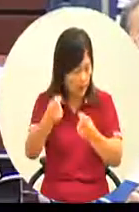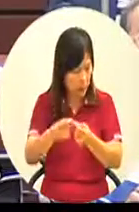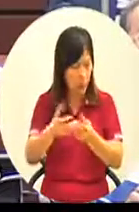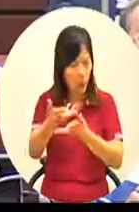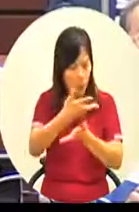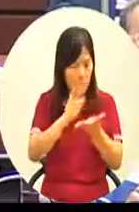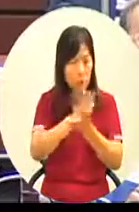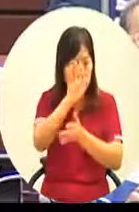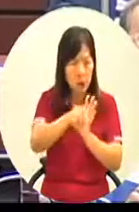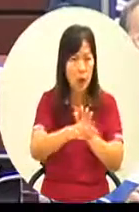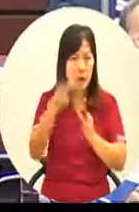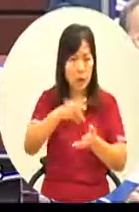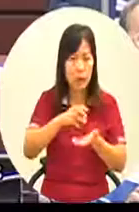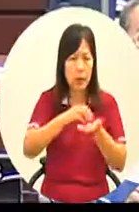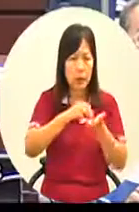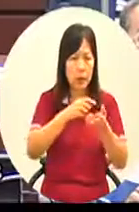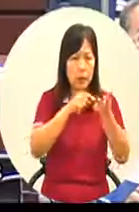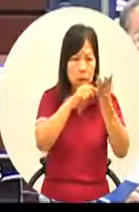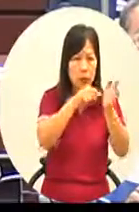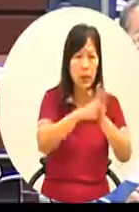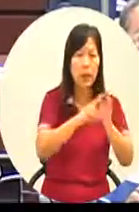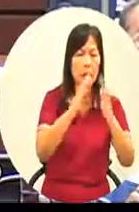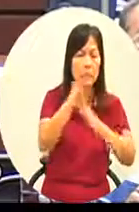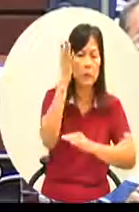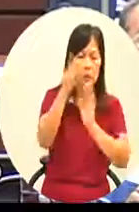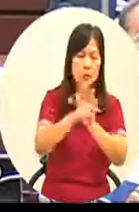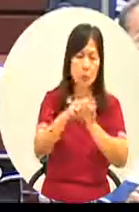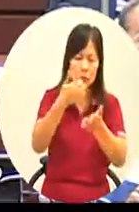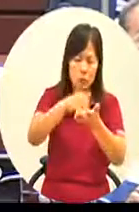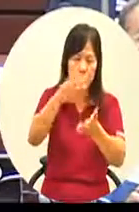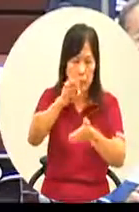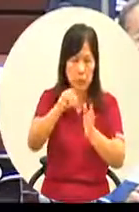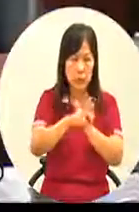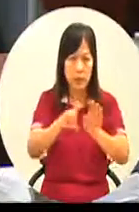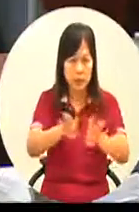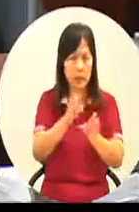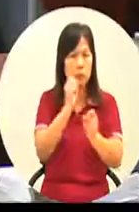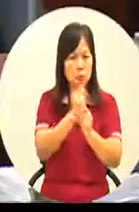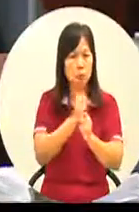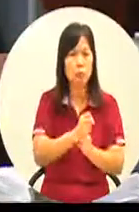快提报这个市府编列预算来执行。